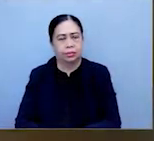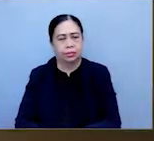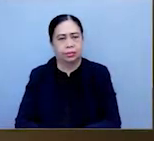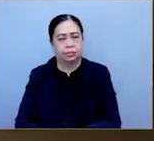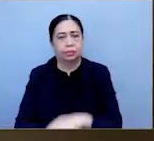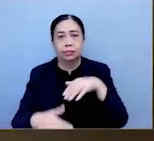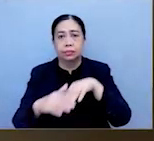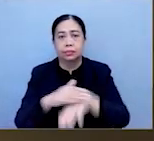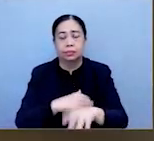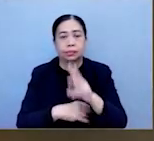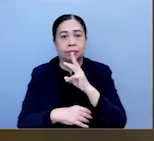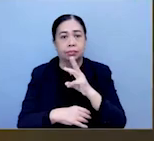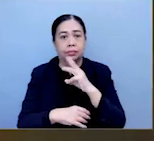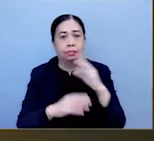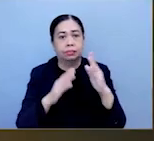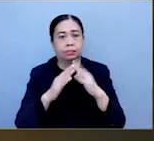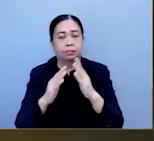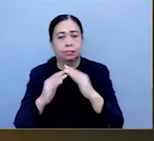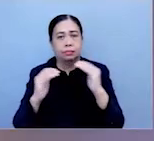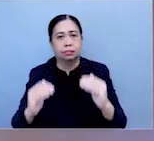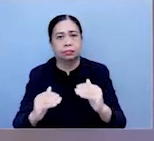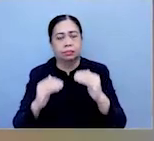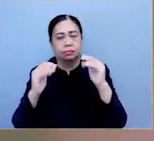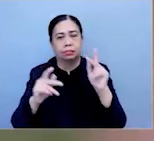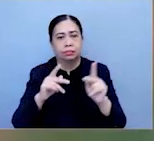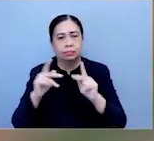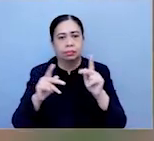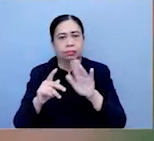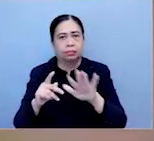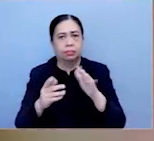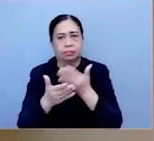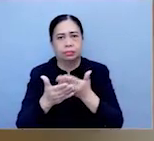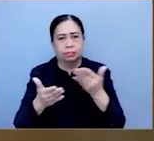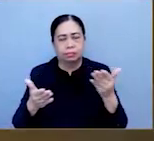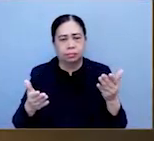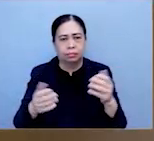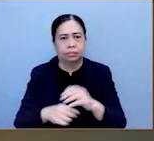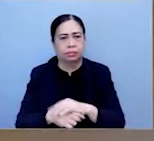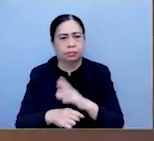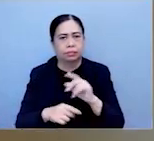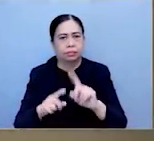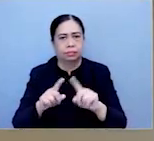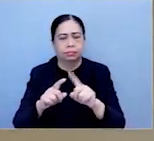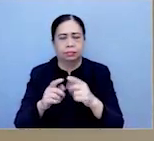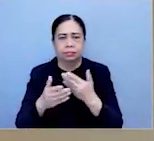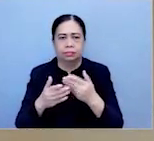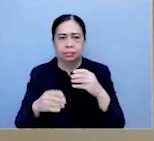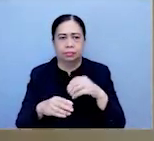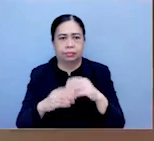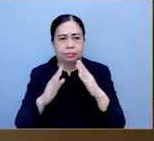Pinasok ng baha ang mga bahay kaya agad itinaas ng mga residente ang kanilang mga kasangkapan at iba pang gamit.